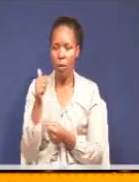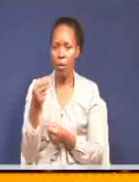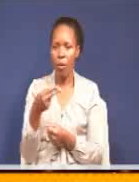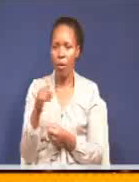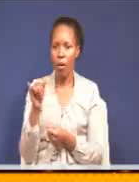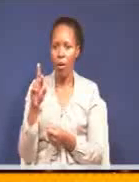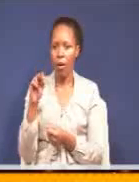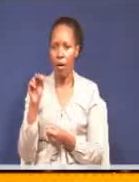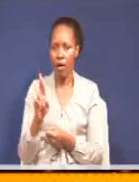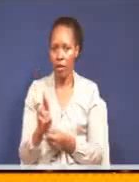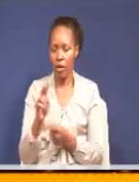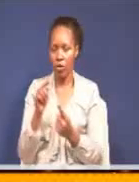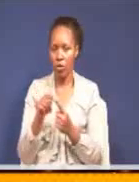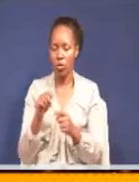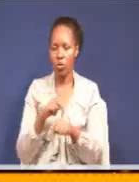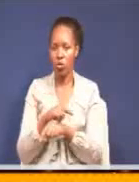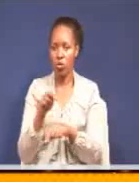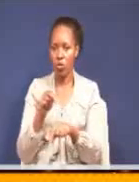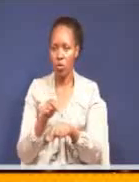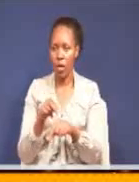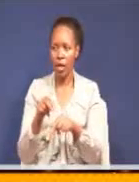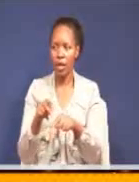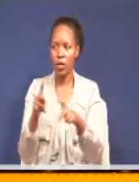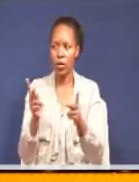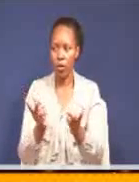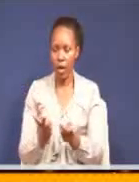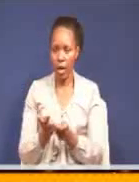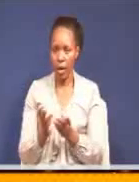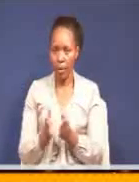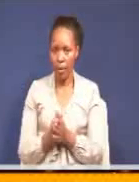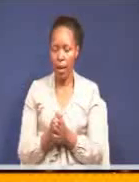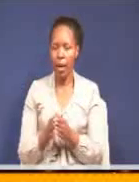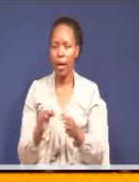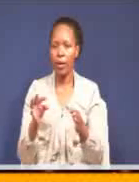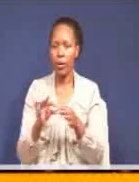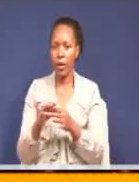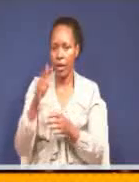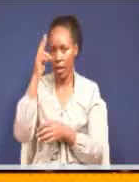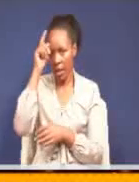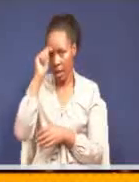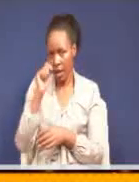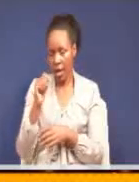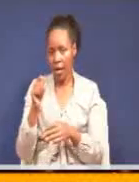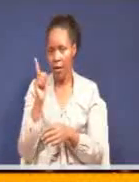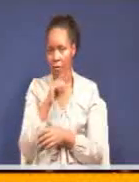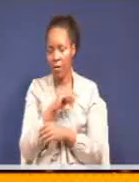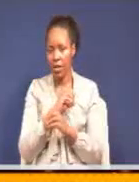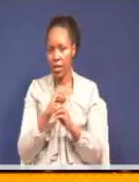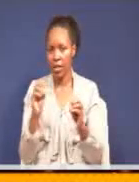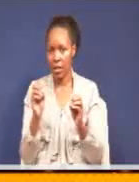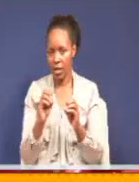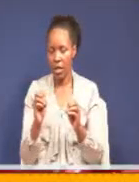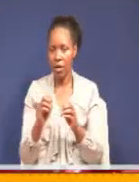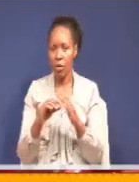Kilili to National Park. That links again to Tharaka Nithi for that matter. 2016, it is incomplete. It's less than 30%